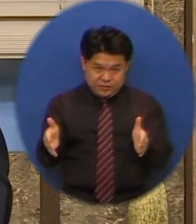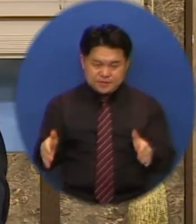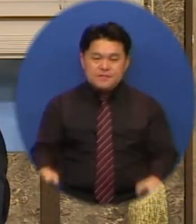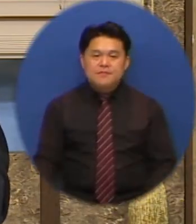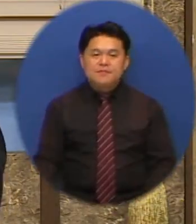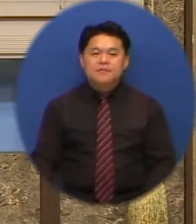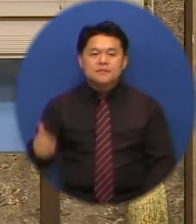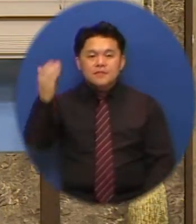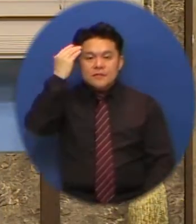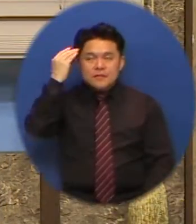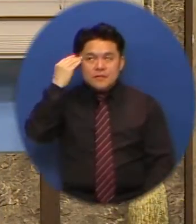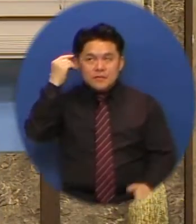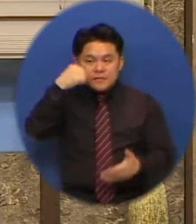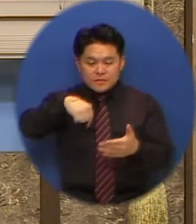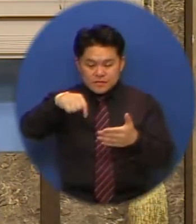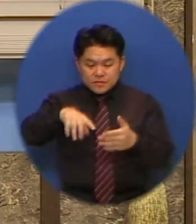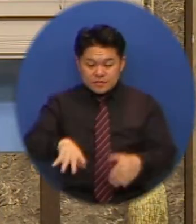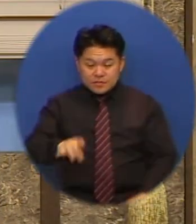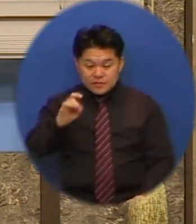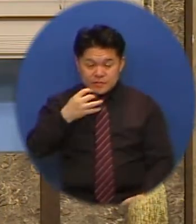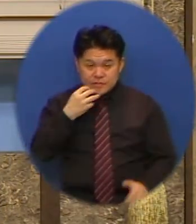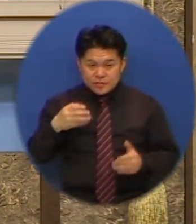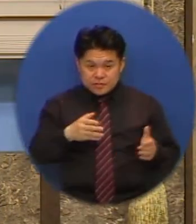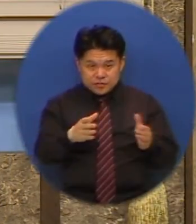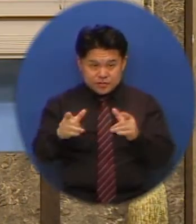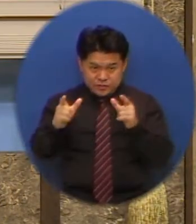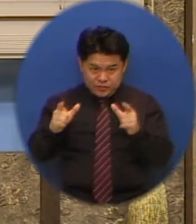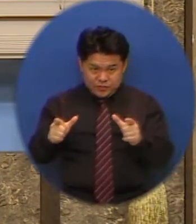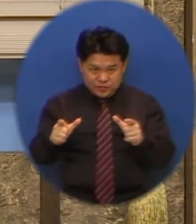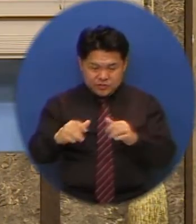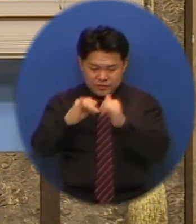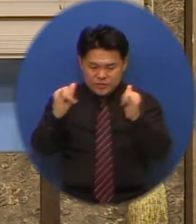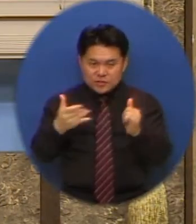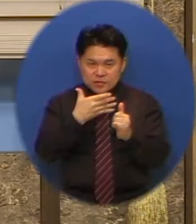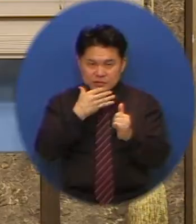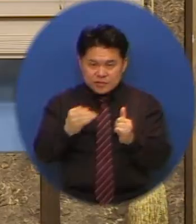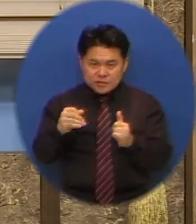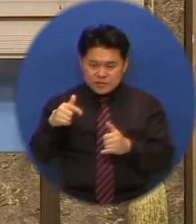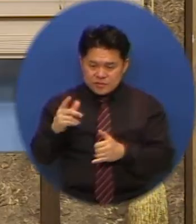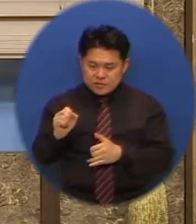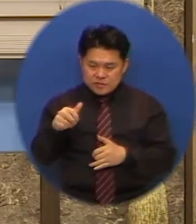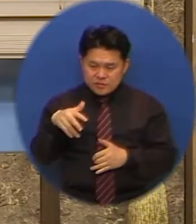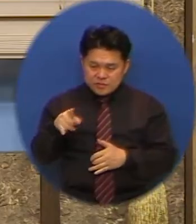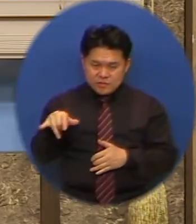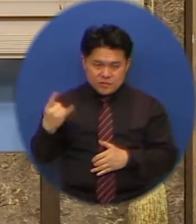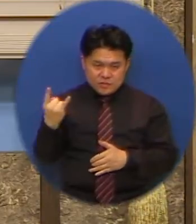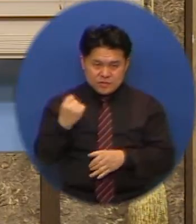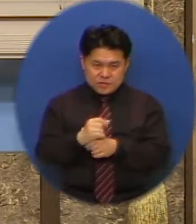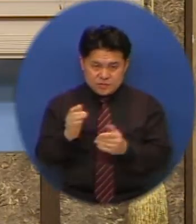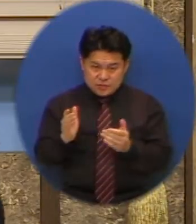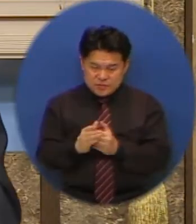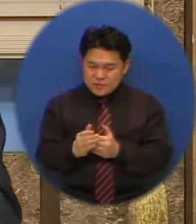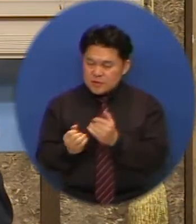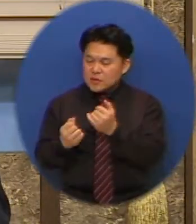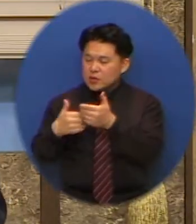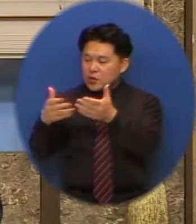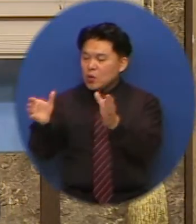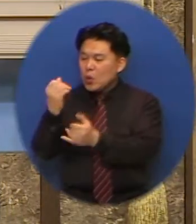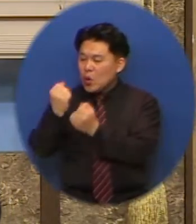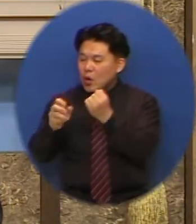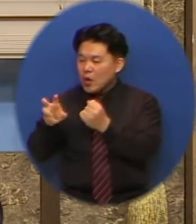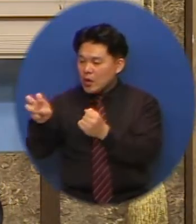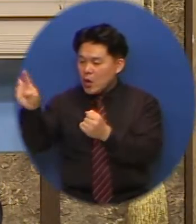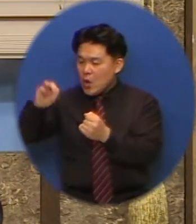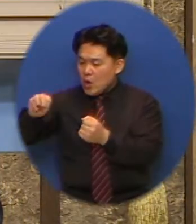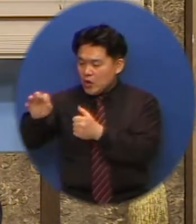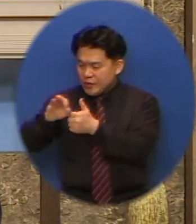우리나라에서 처음으로 경기도에서 사회복지 공제회를 만들었습니다. 네. 경기도를 설득해서 30억을 지원을 받아가지고 네. 그게